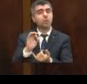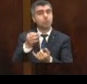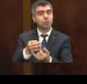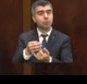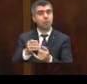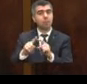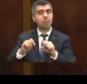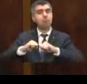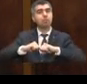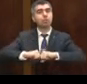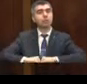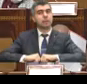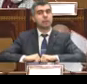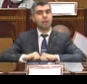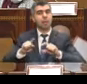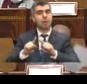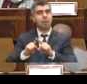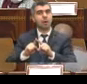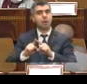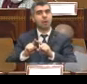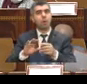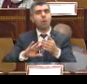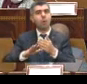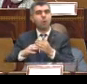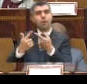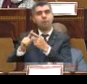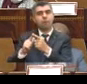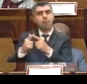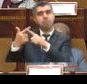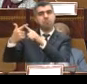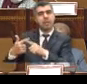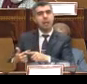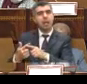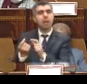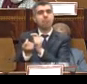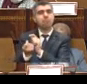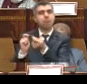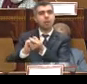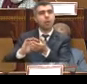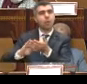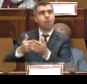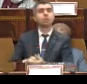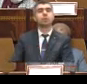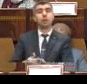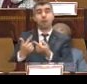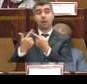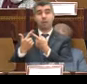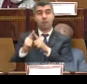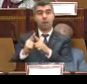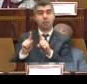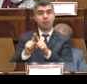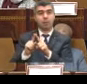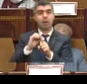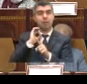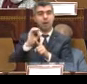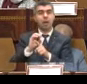للمجالس للمصادقة على ميزانياتها التعديلية، آخذة بعين الاعتبار الظرفية الحالية من حيث تقليص